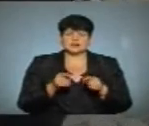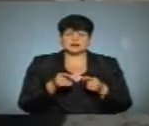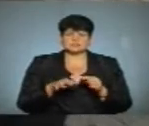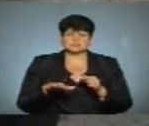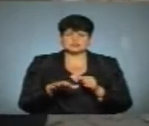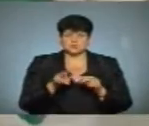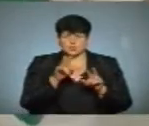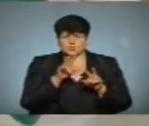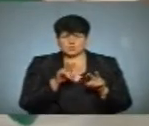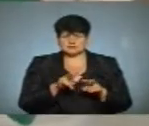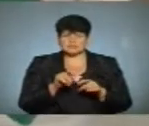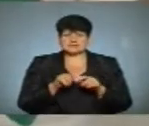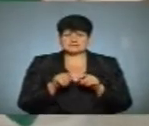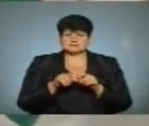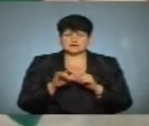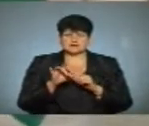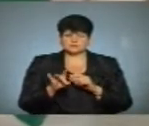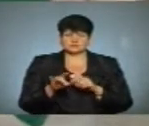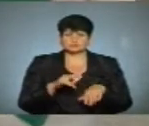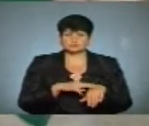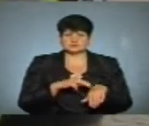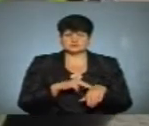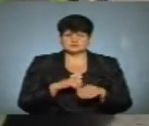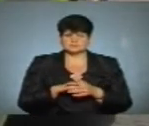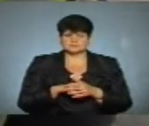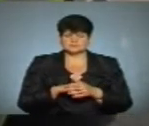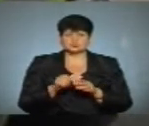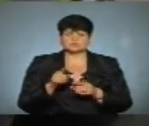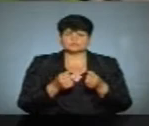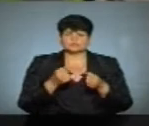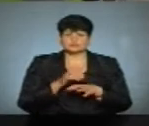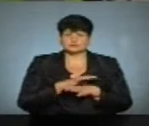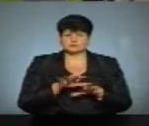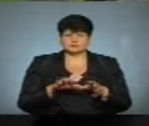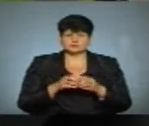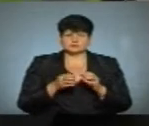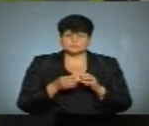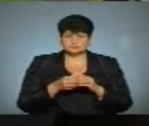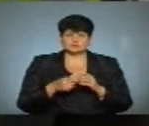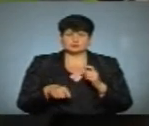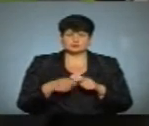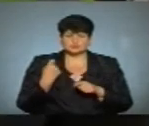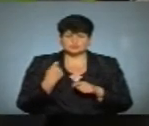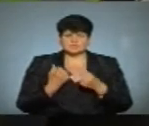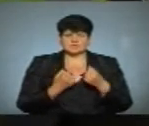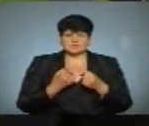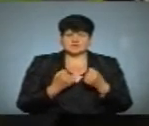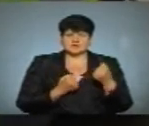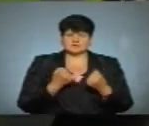його оглядає інспекторка патрульної поліції Марія Щурко. Щоб водій не мав претензії про те, що пошкодили його автомобіль під